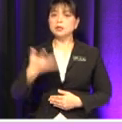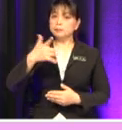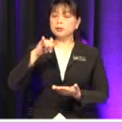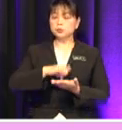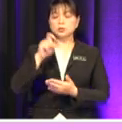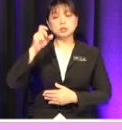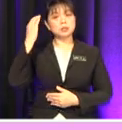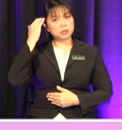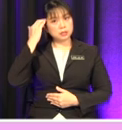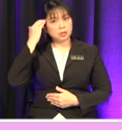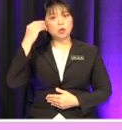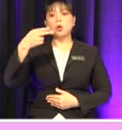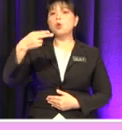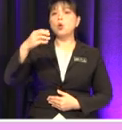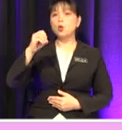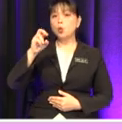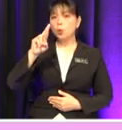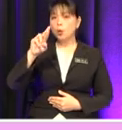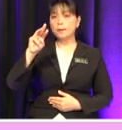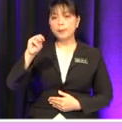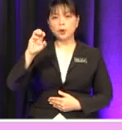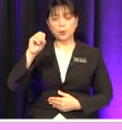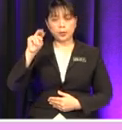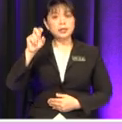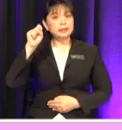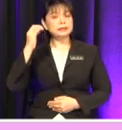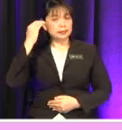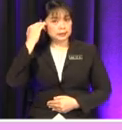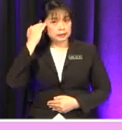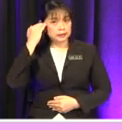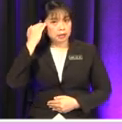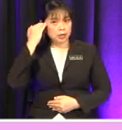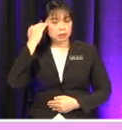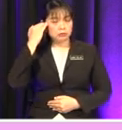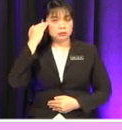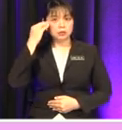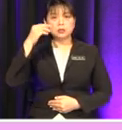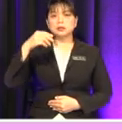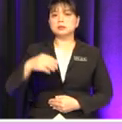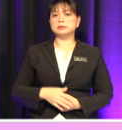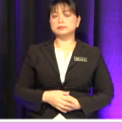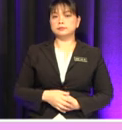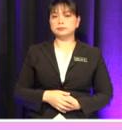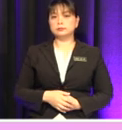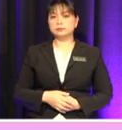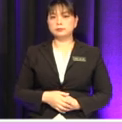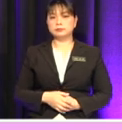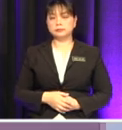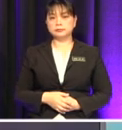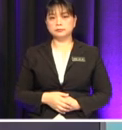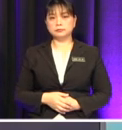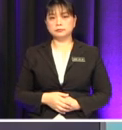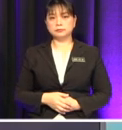jadi hormon untuk yang inilah home to besaran ya Ini ada dua yang calon-calon